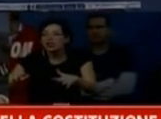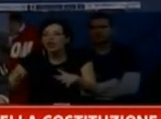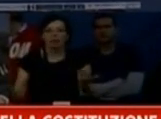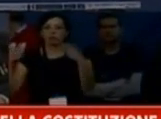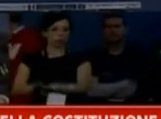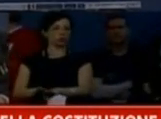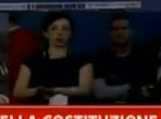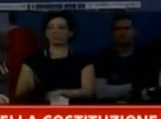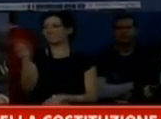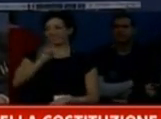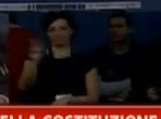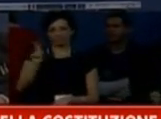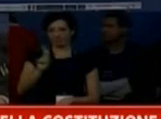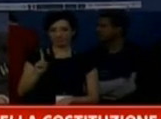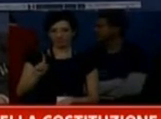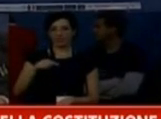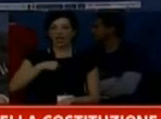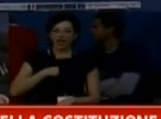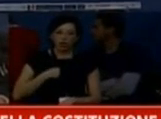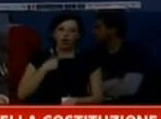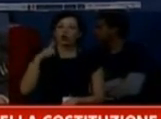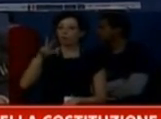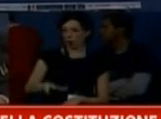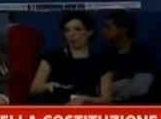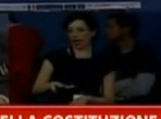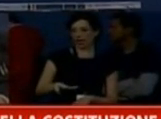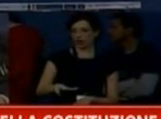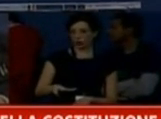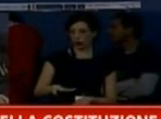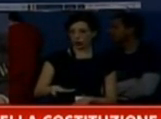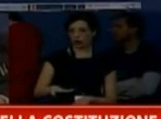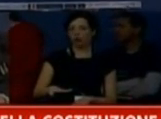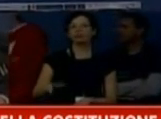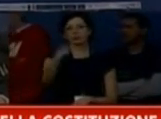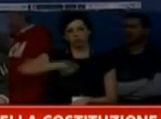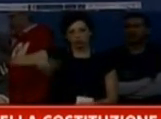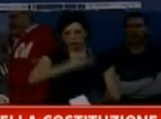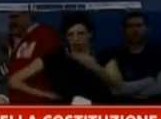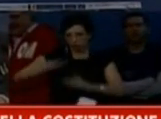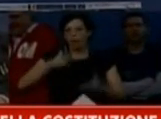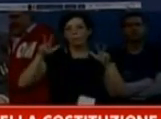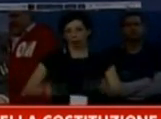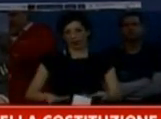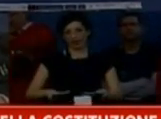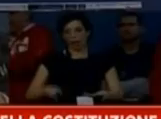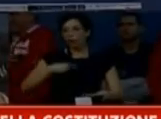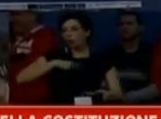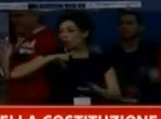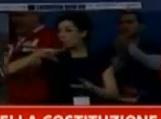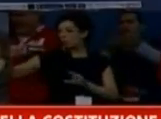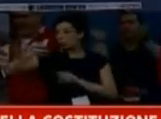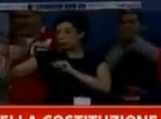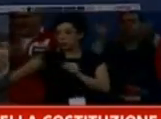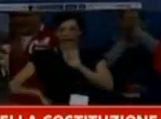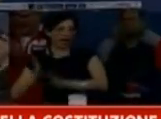ci promettiamo reciprocamente, che non ci faremo spiaggiare.